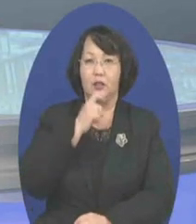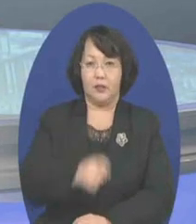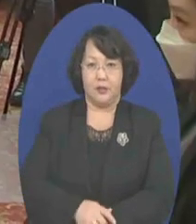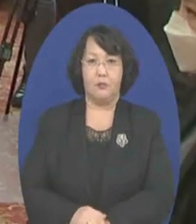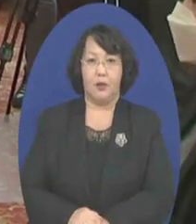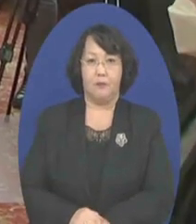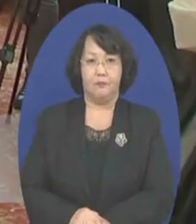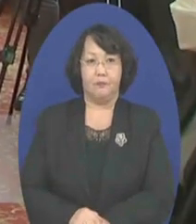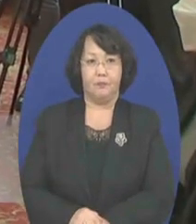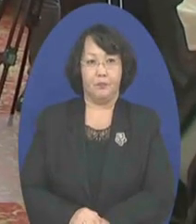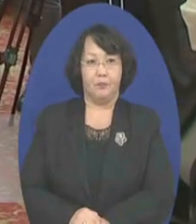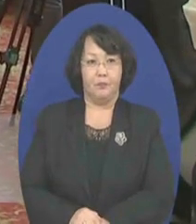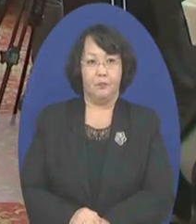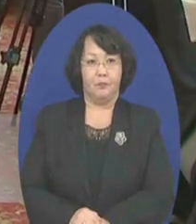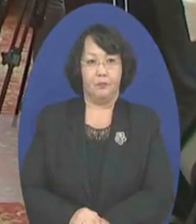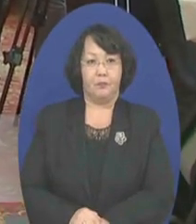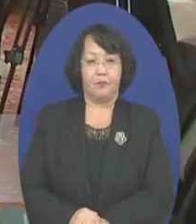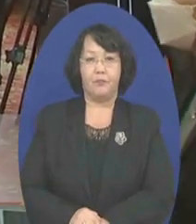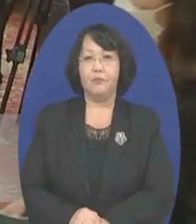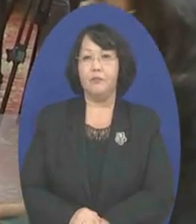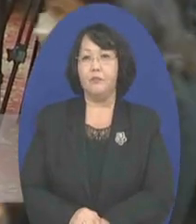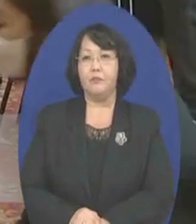байна.